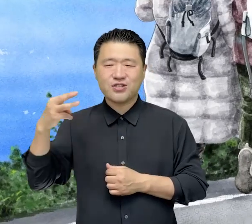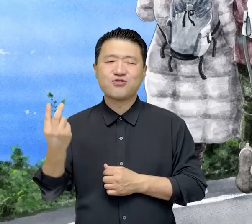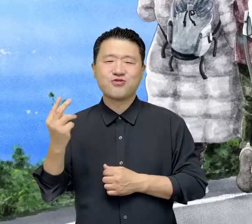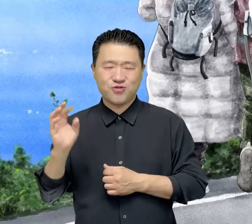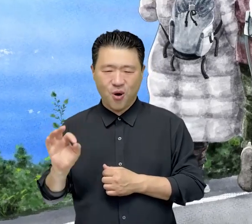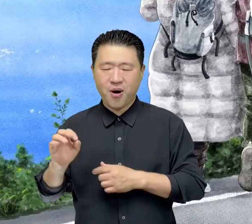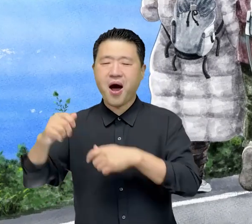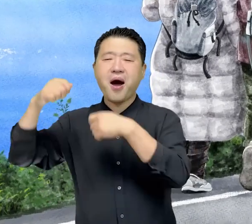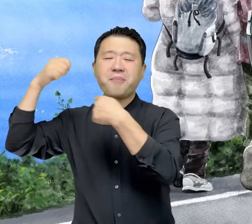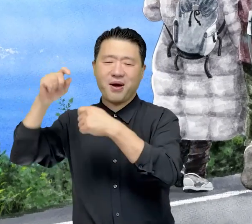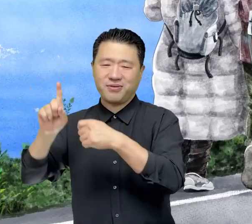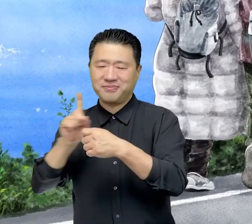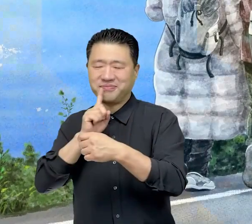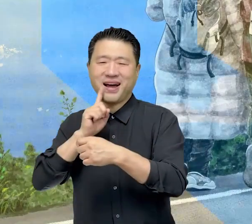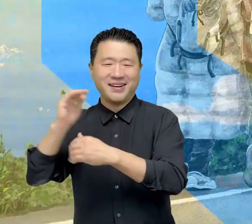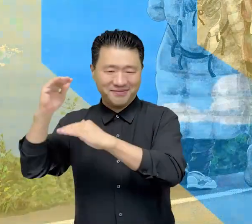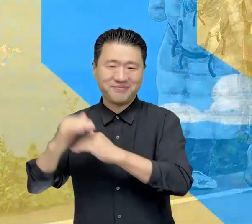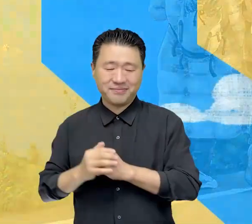유승용 배우.